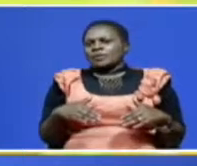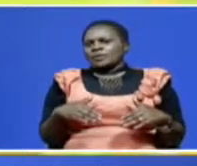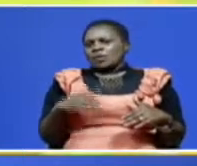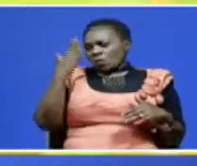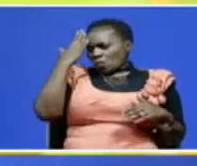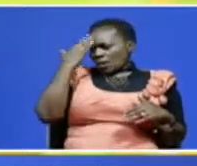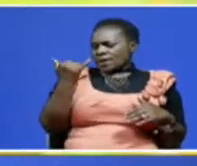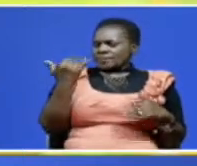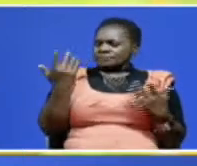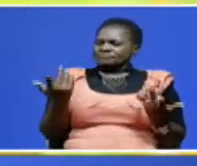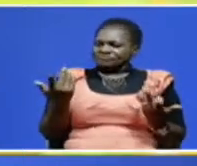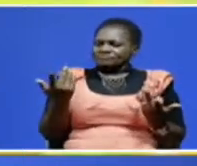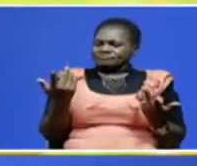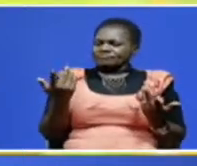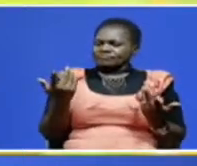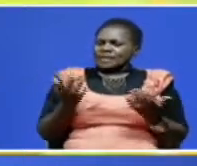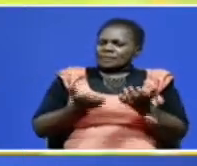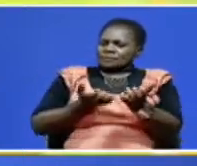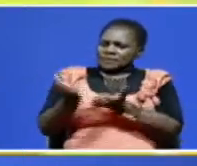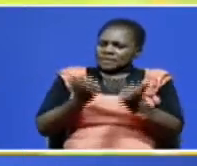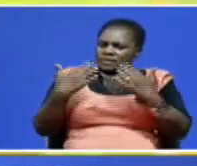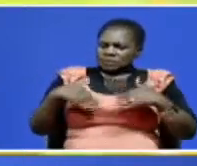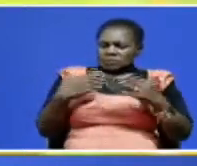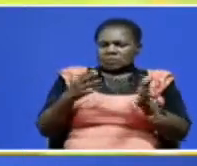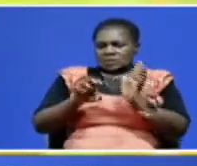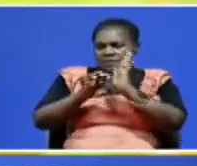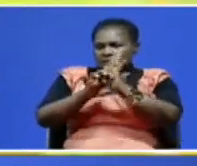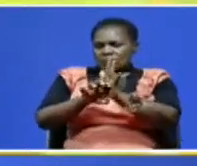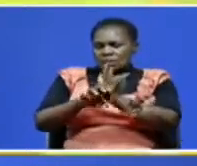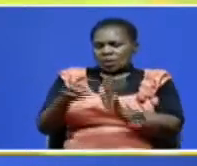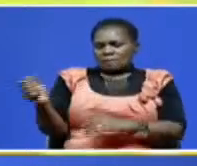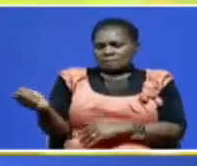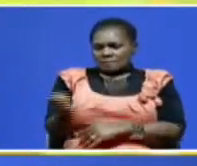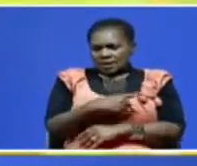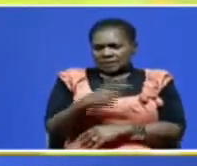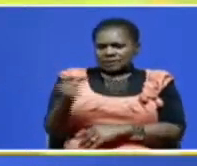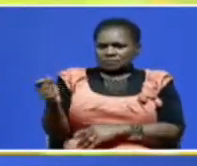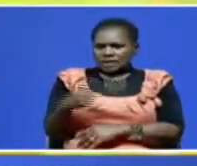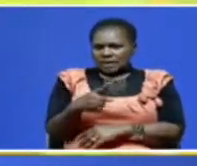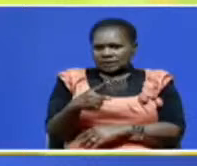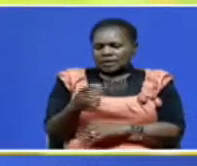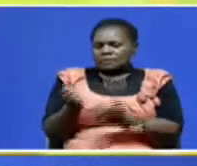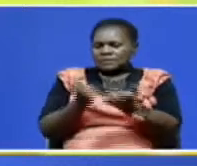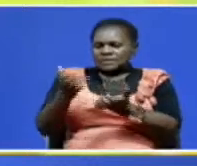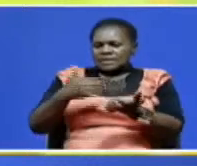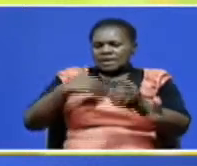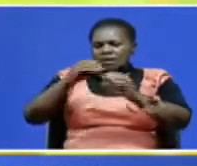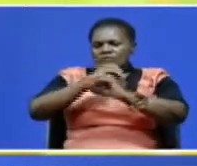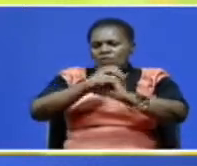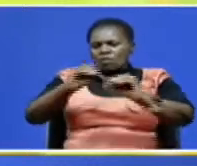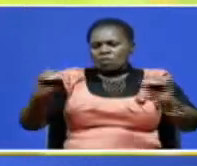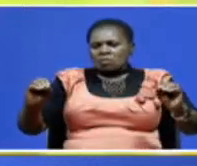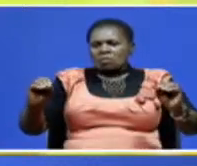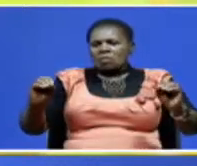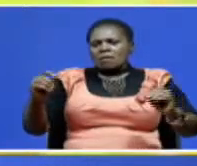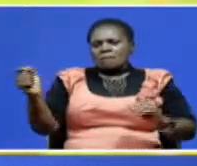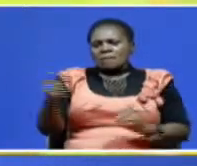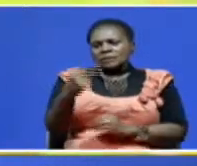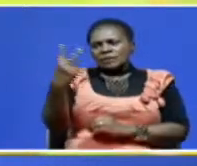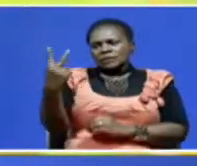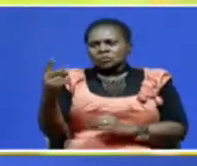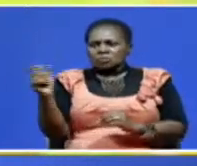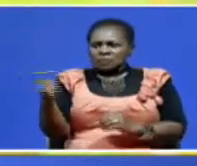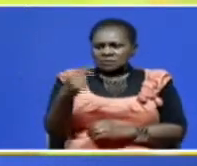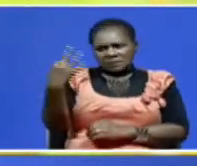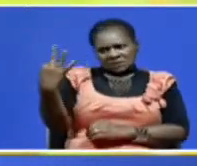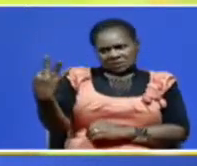Maana unaweza ukafanya biashara labda kwa mwezi usiuze tena ndani ya miezi miwili au